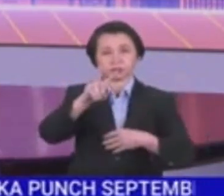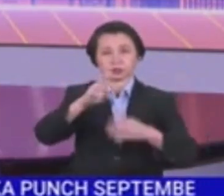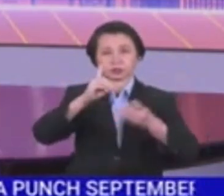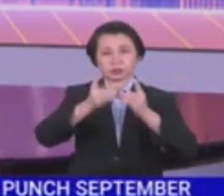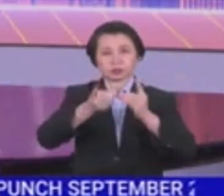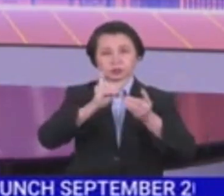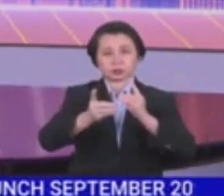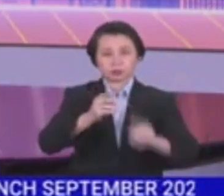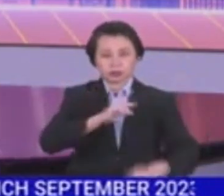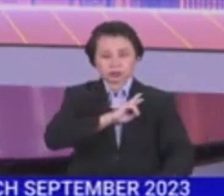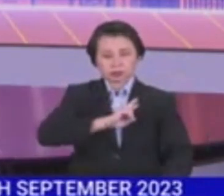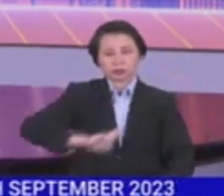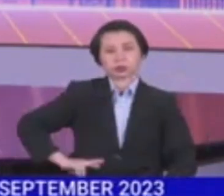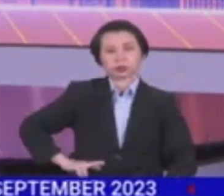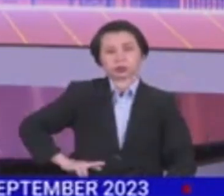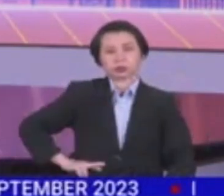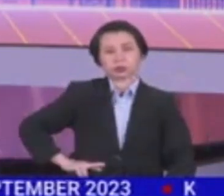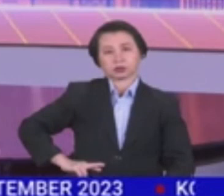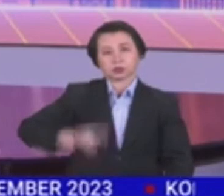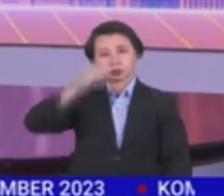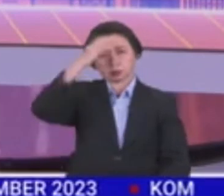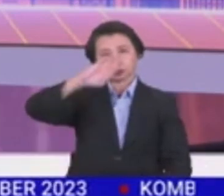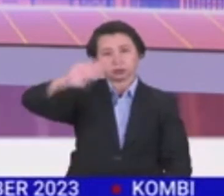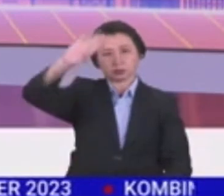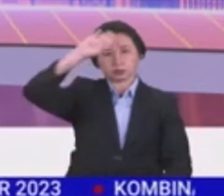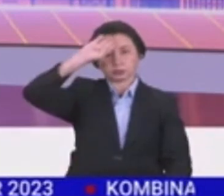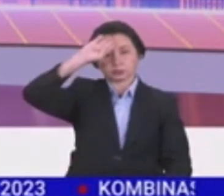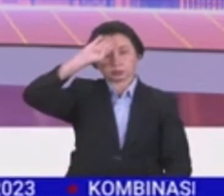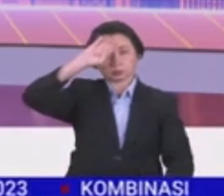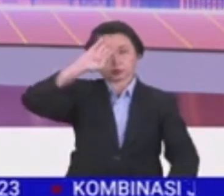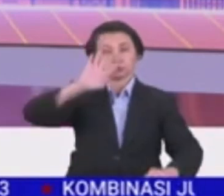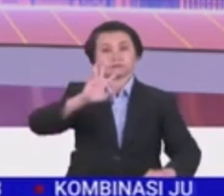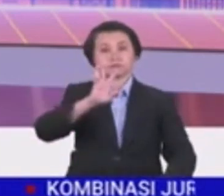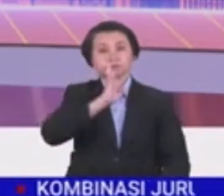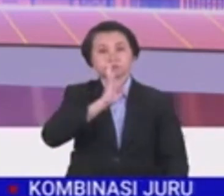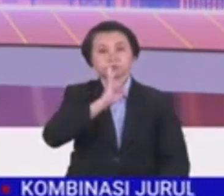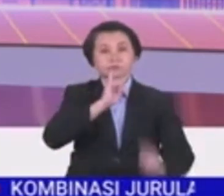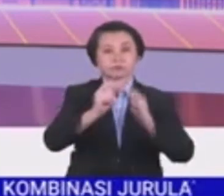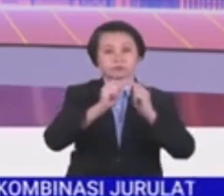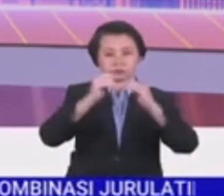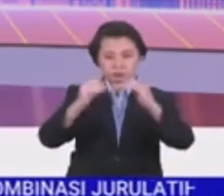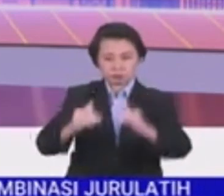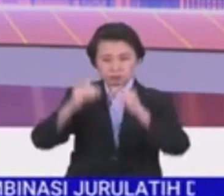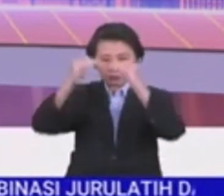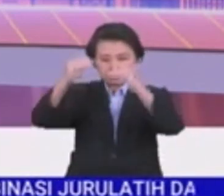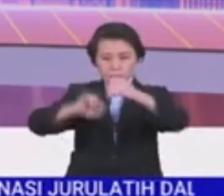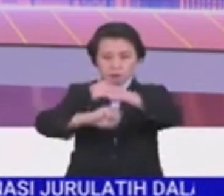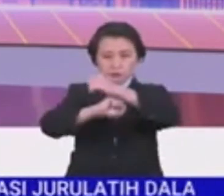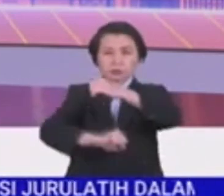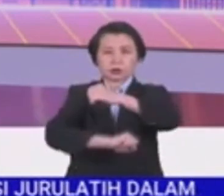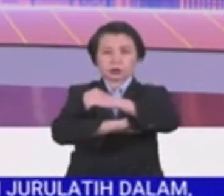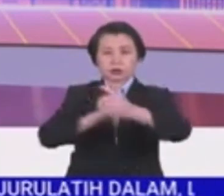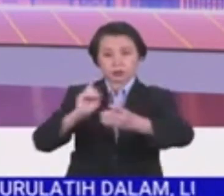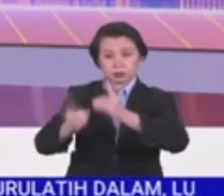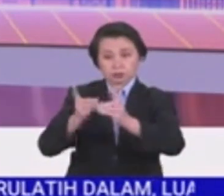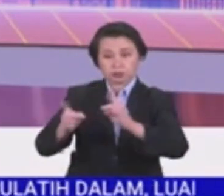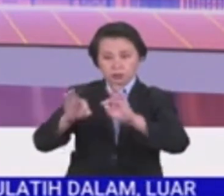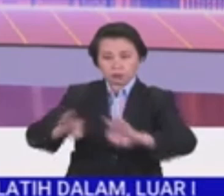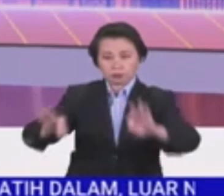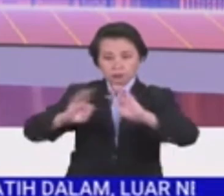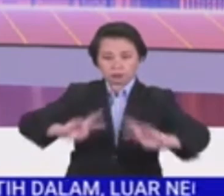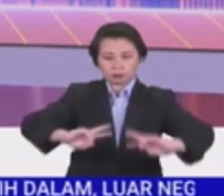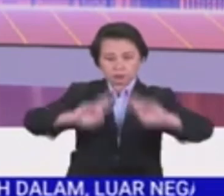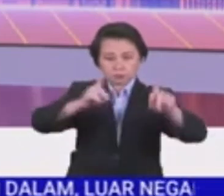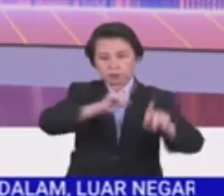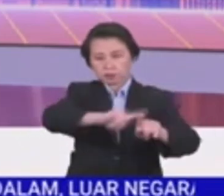digital. Raja Perlis Tuanku Syed Sirajuddin Syed Putra Jamalulail bertitah, naik taraf infrastruktur digital penting bagi